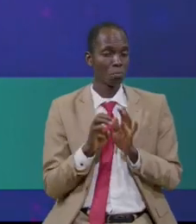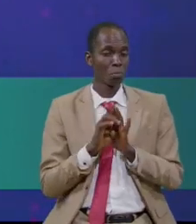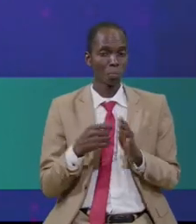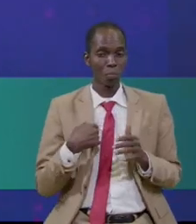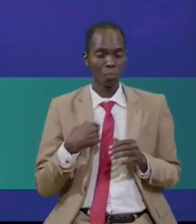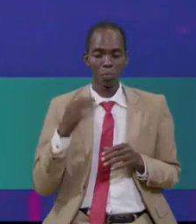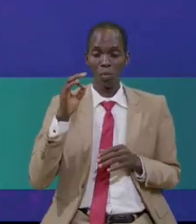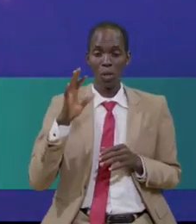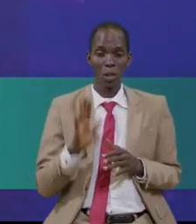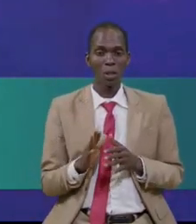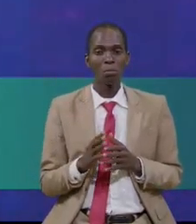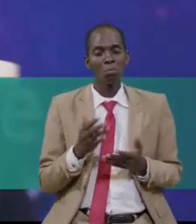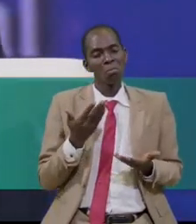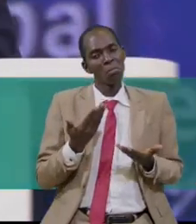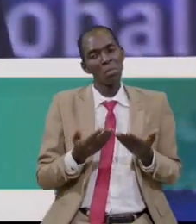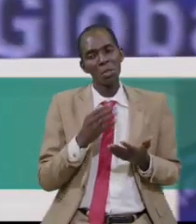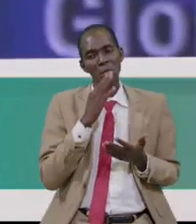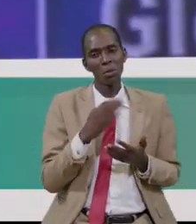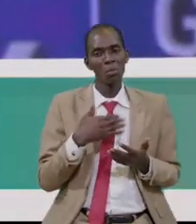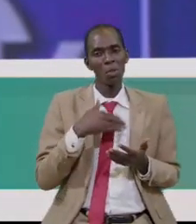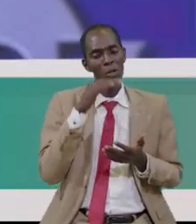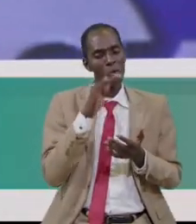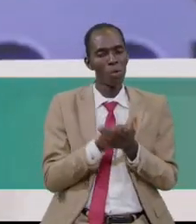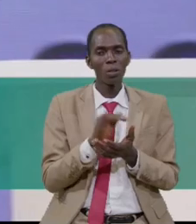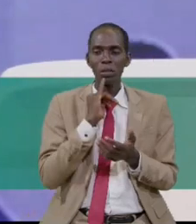disons que mon épouse n'est pas là